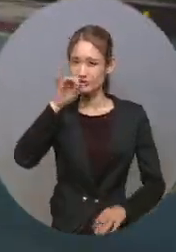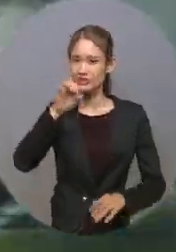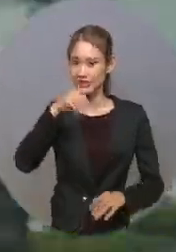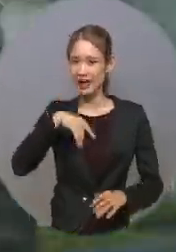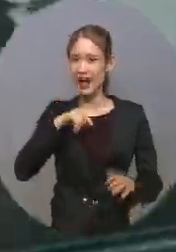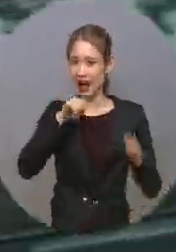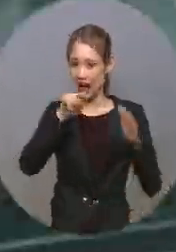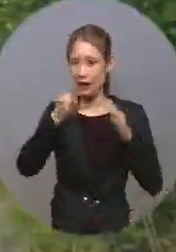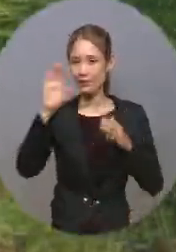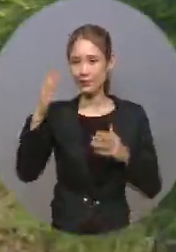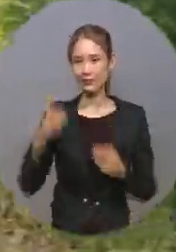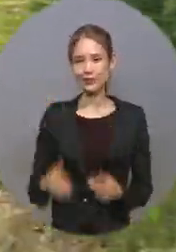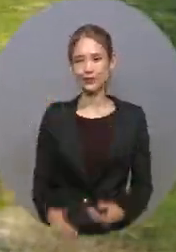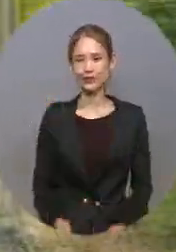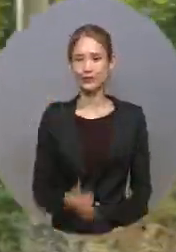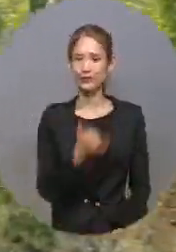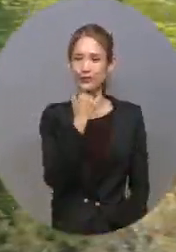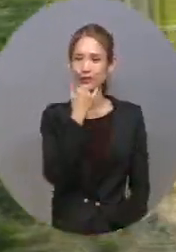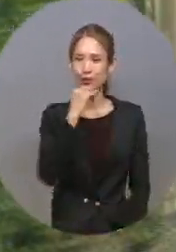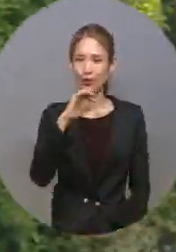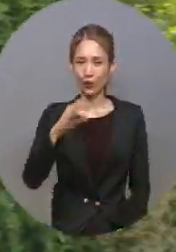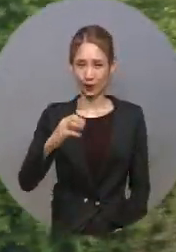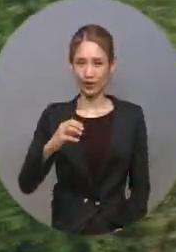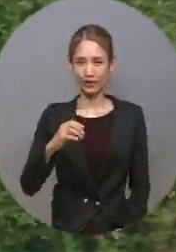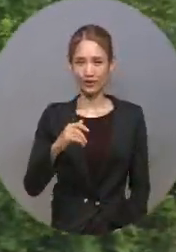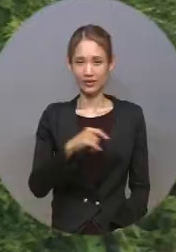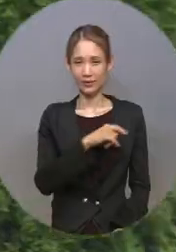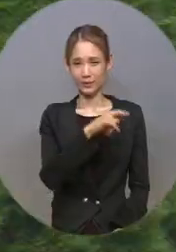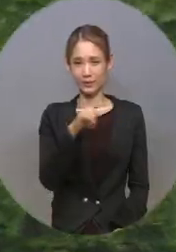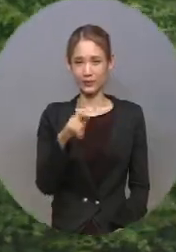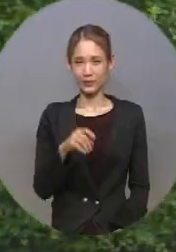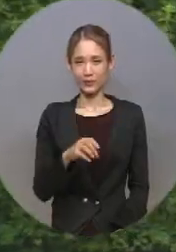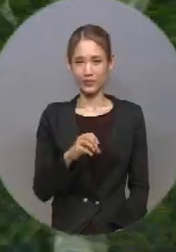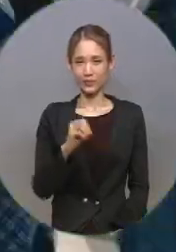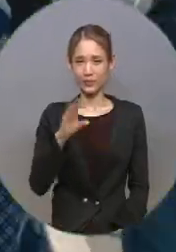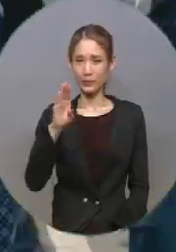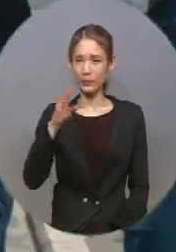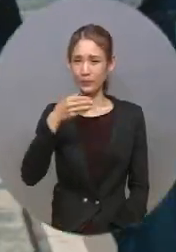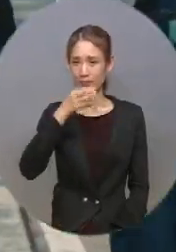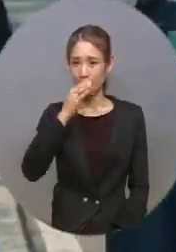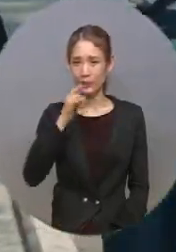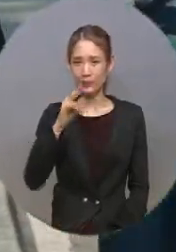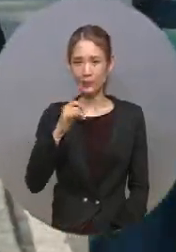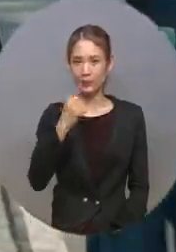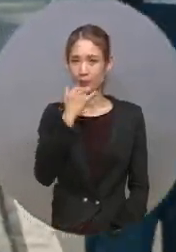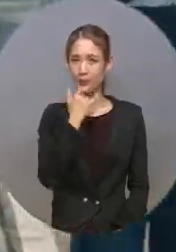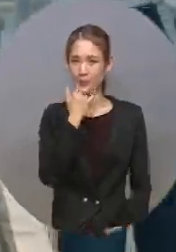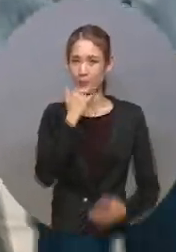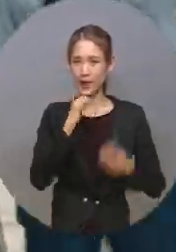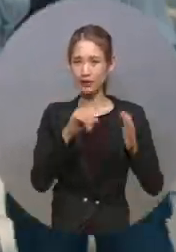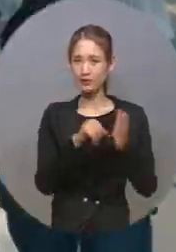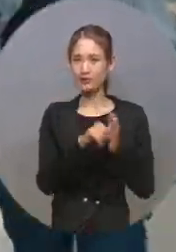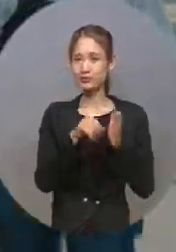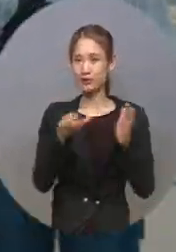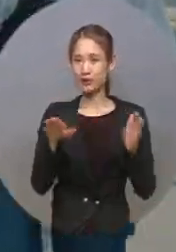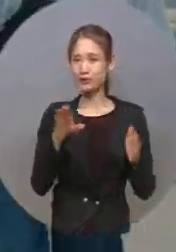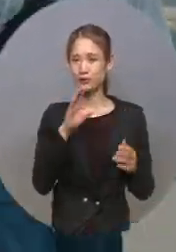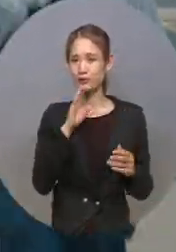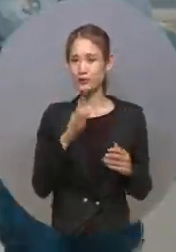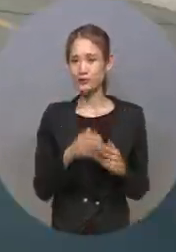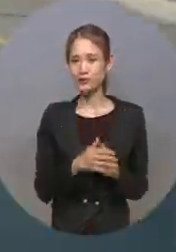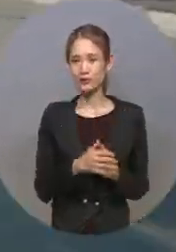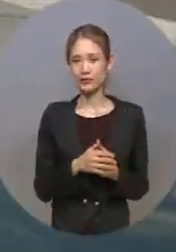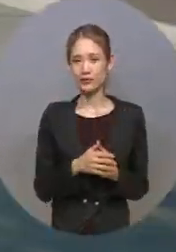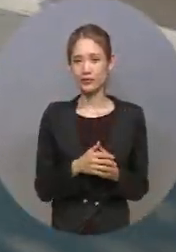네. 여기는 독일이잖아요. 독일을 약간 배경으로 하는 곳이잖아요. 맥주 같은 건 어떠나요? 독일이 원래 맥주가 정말 유명하잖아요. 독일은 맥주.